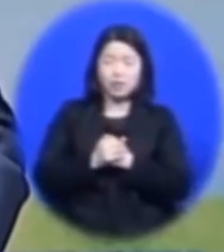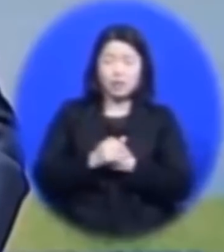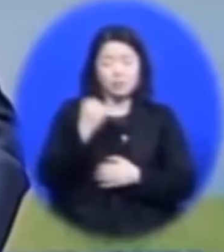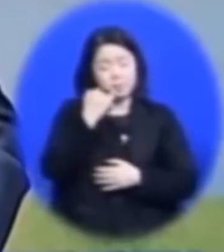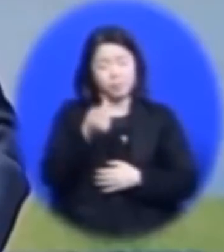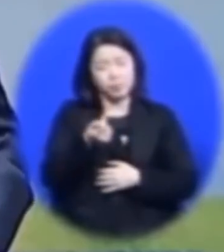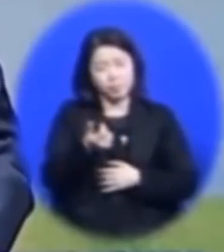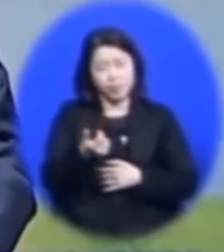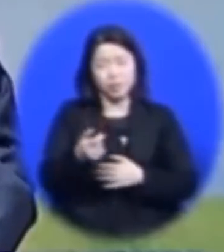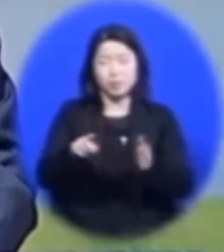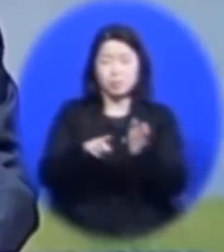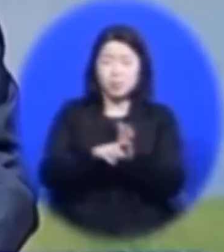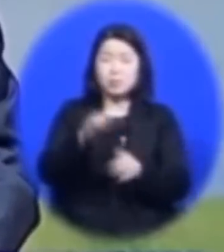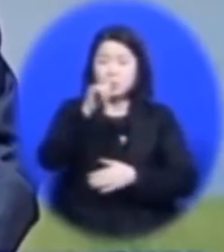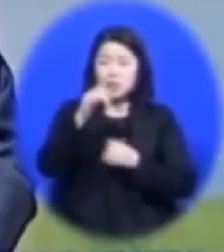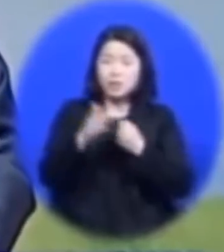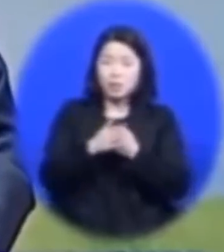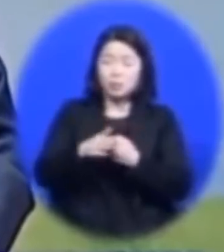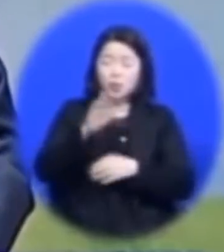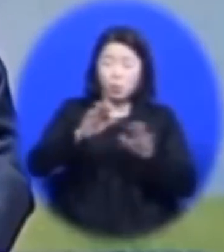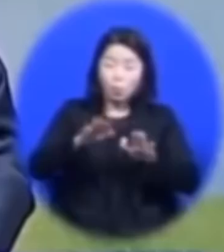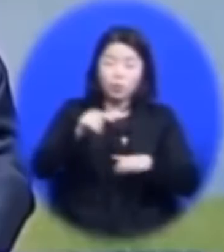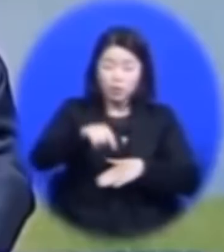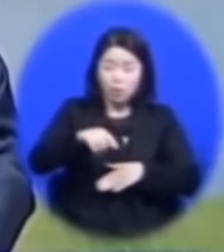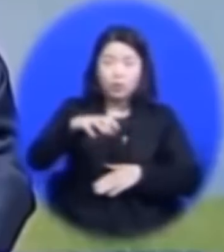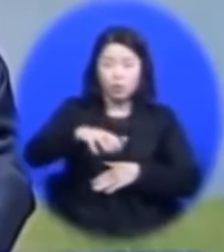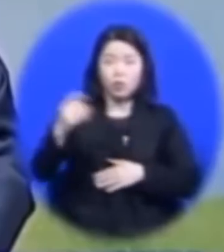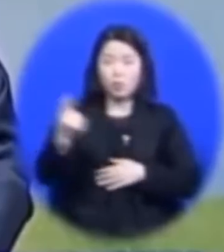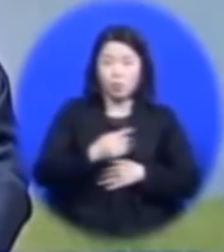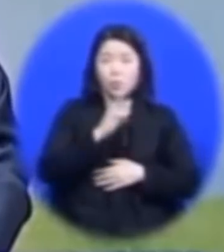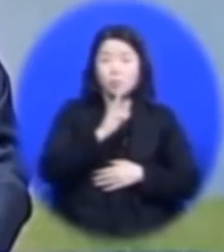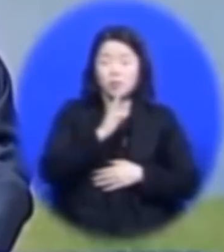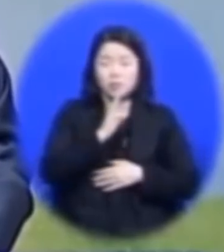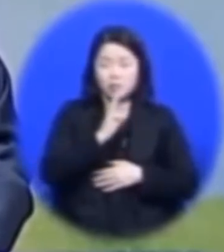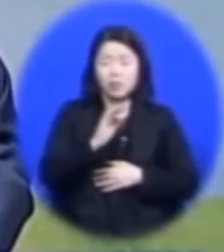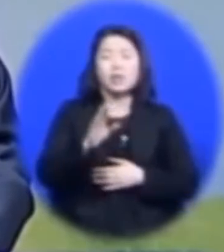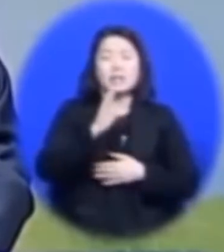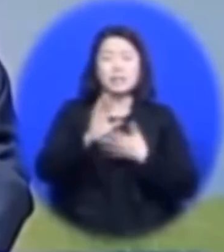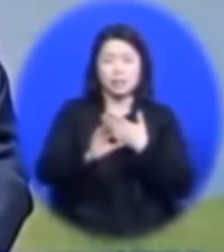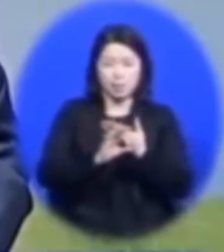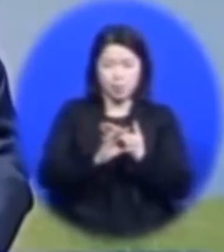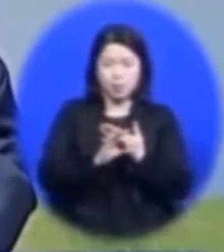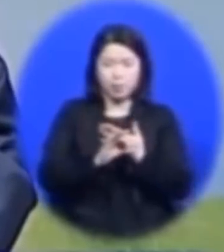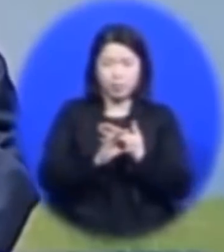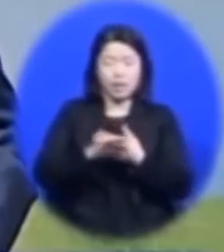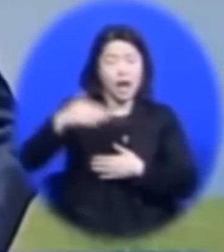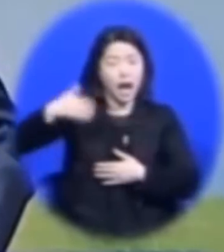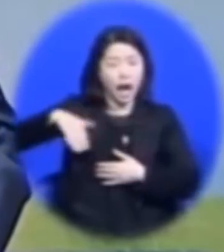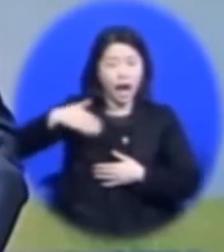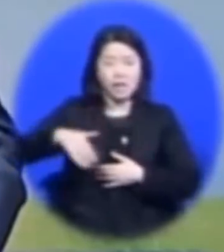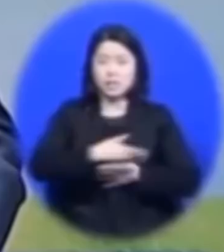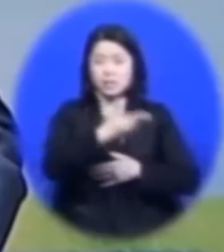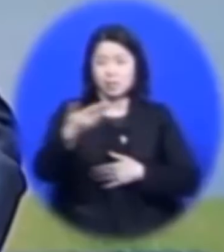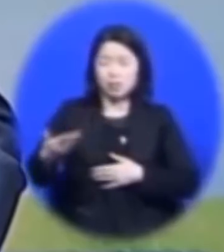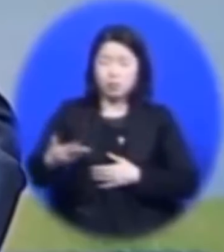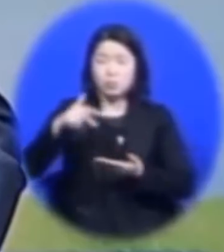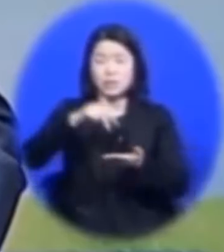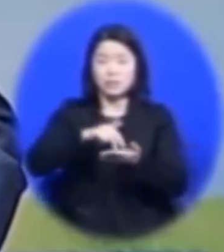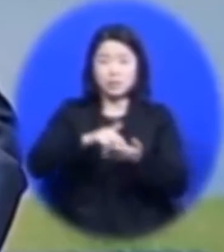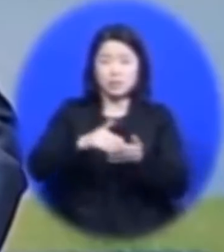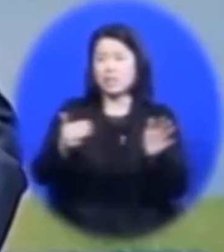겨자씨만한 믿음이 있으니까 오늘 여기 온 거죠 그렇다면 아직 여러분의 처지는 끝이